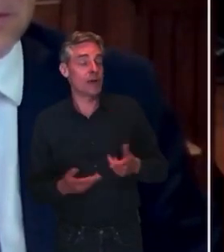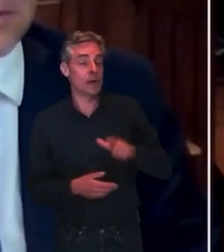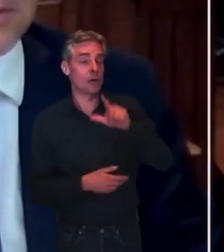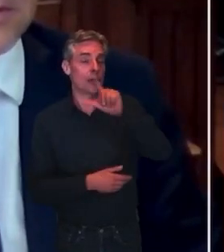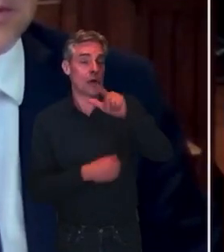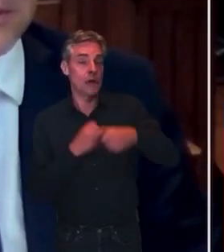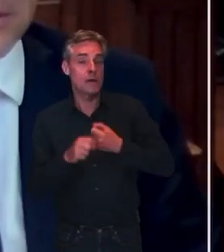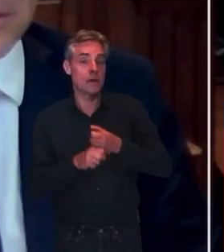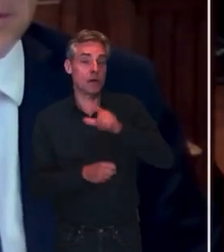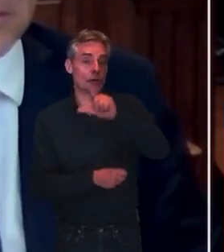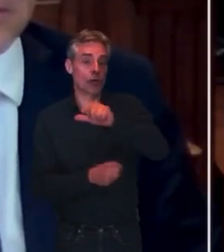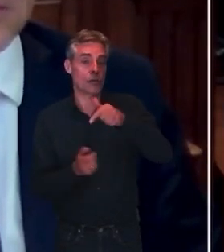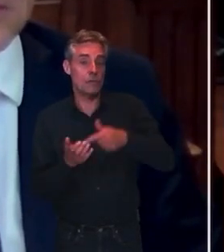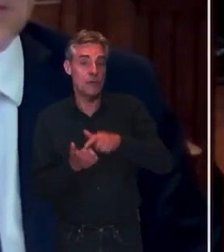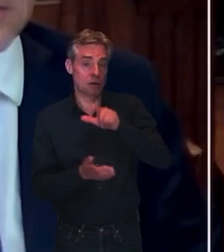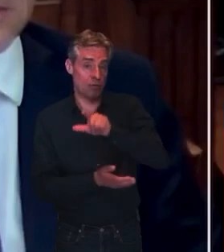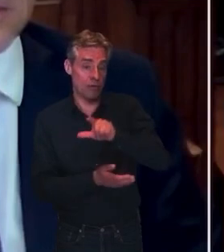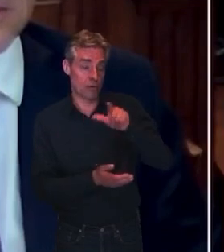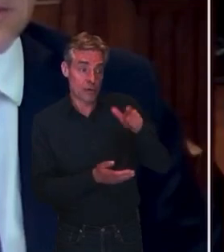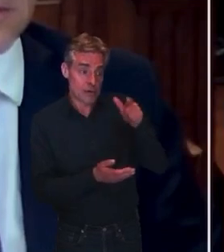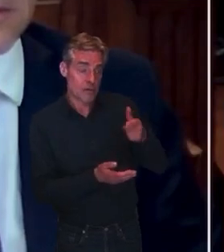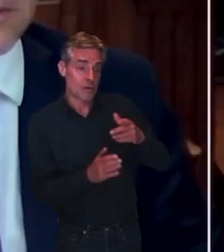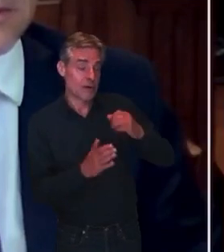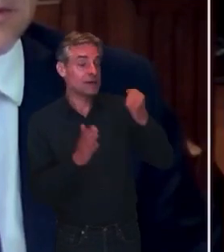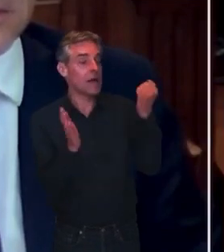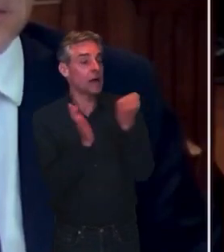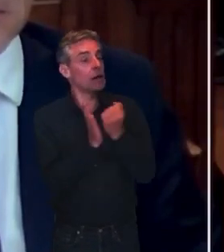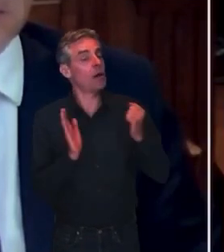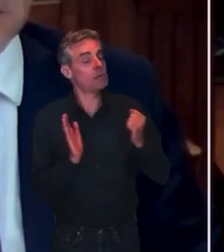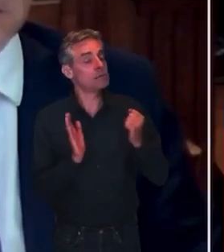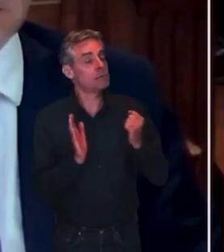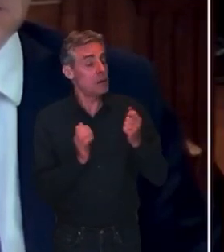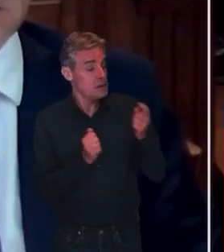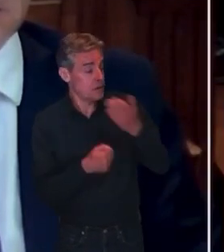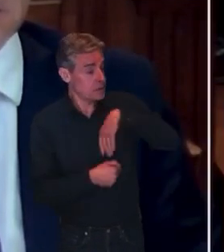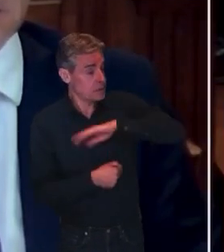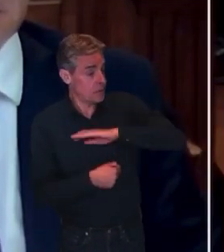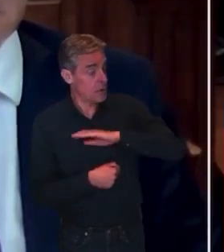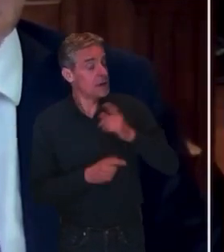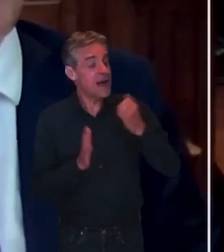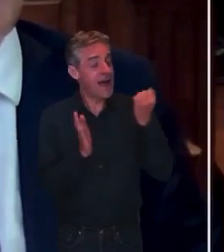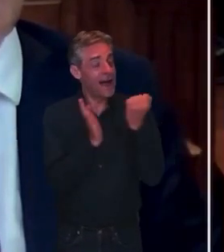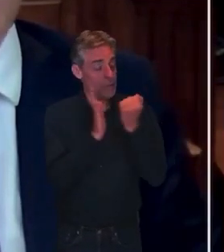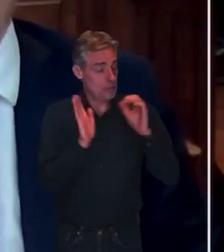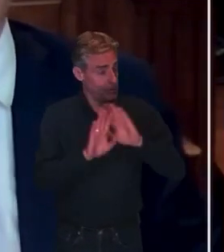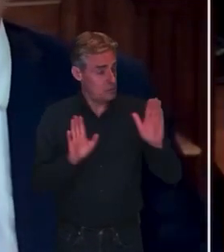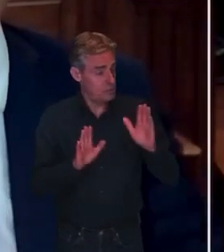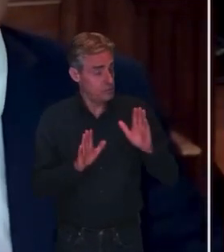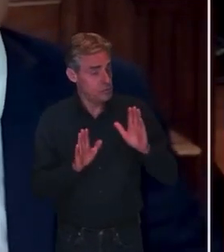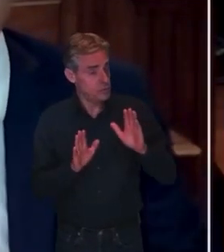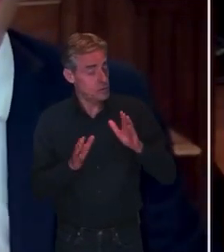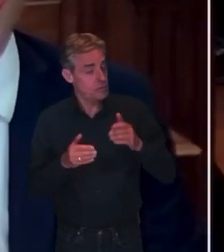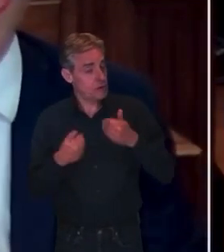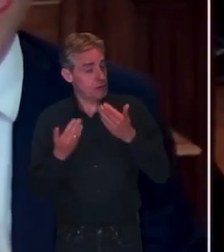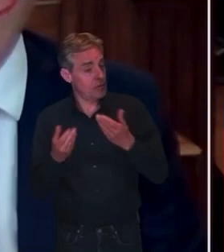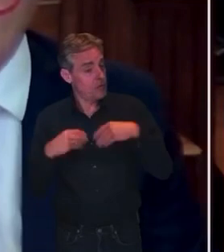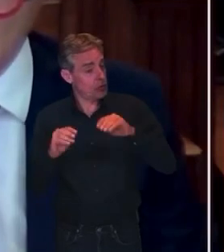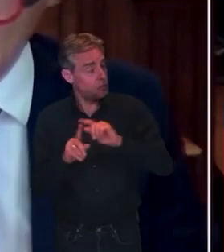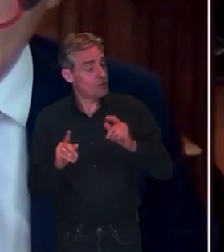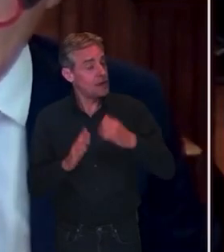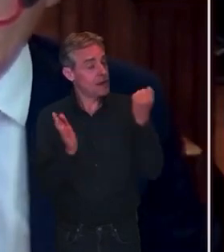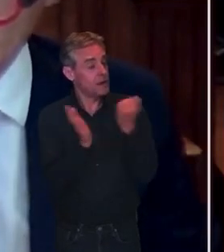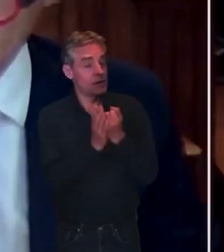relève de votre responsabilité, les agréments. Je ne parle pas de la livraison, je parle des agréments. Ces agréments sont